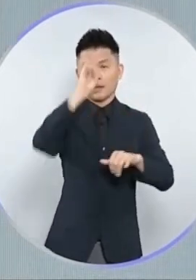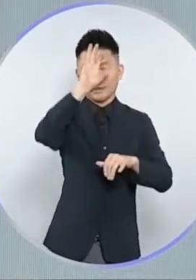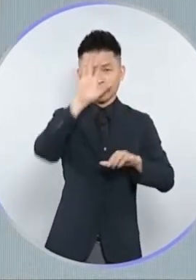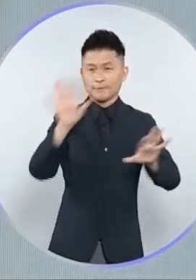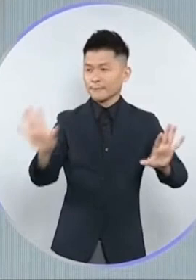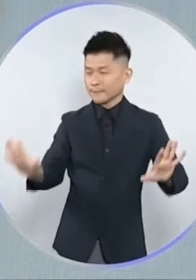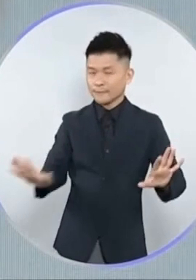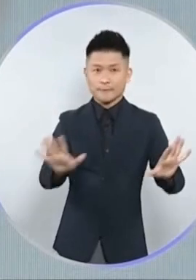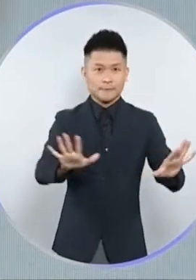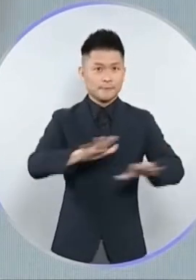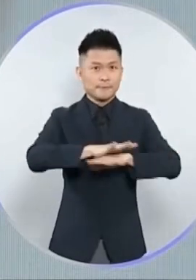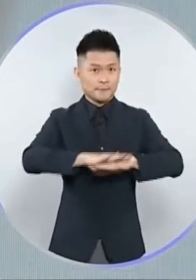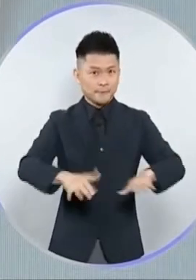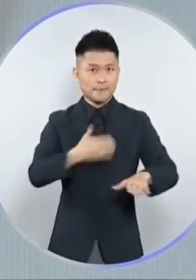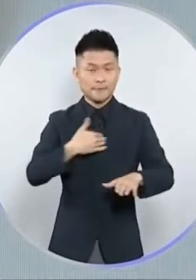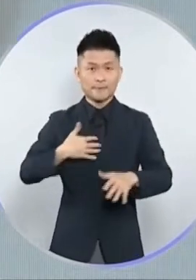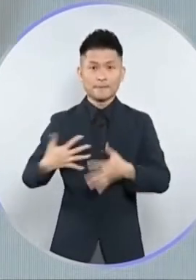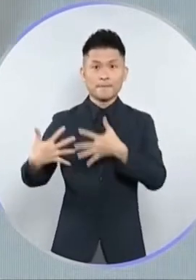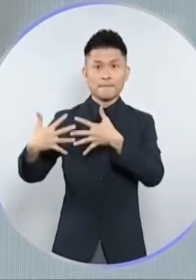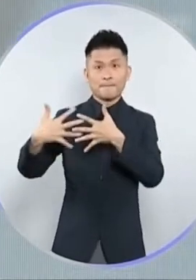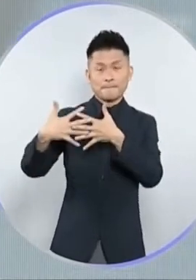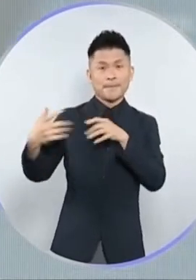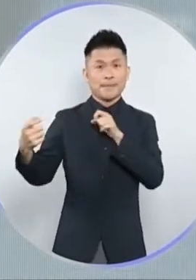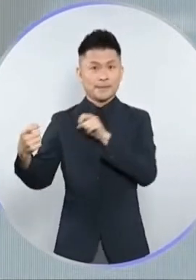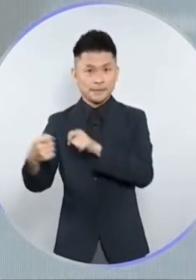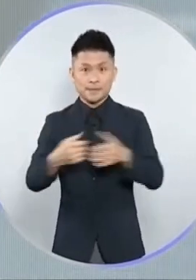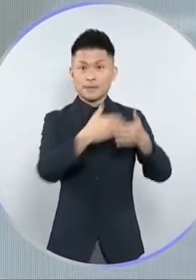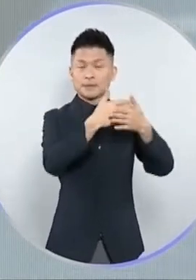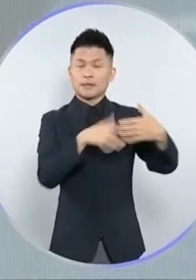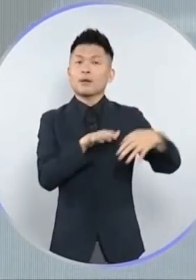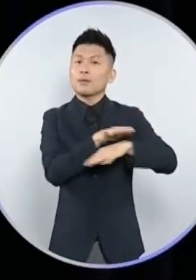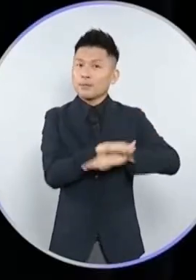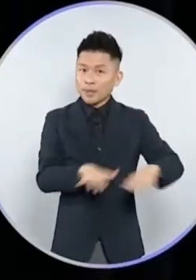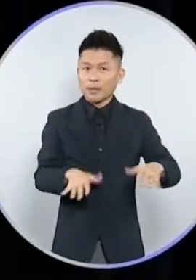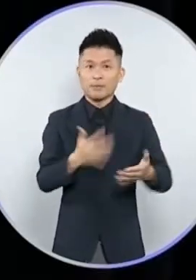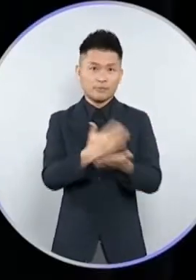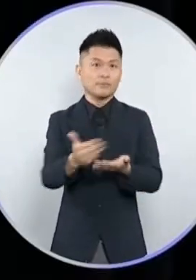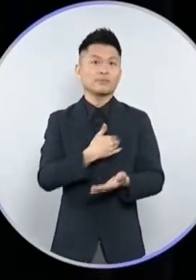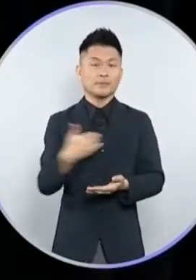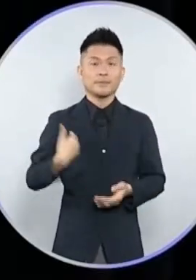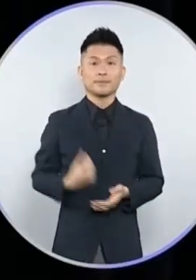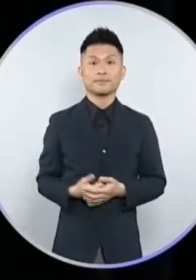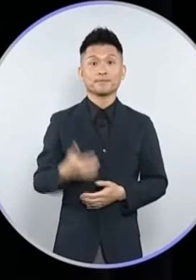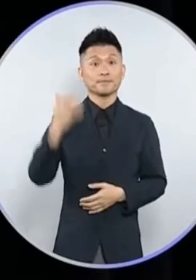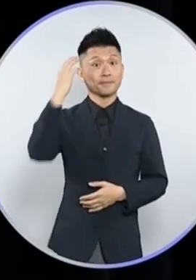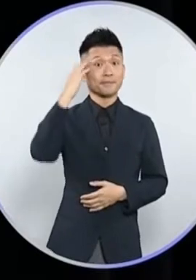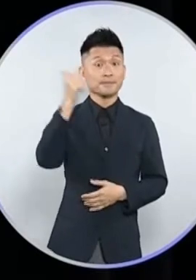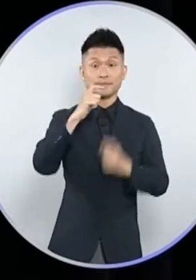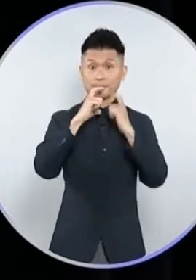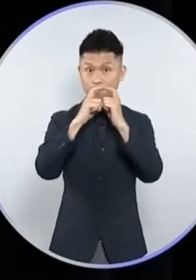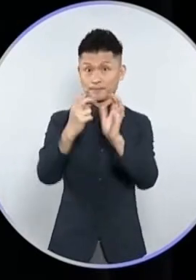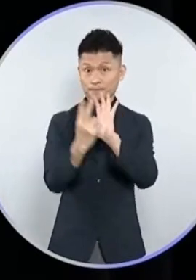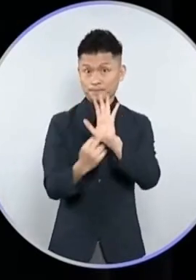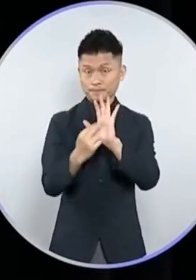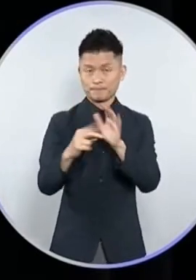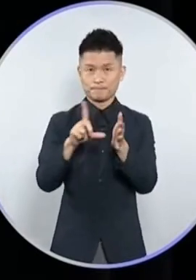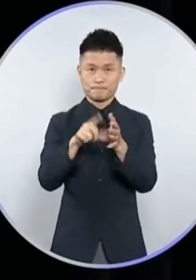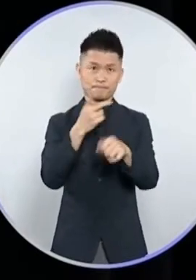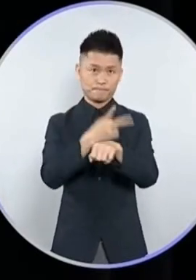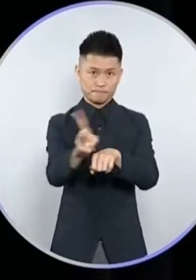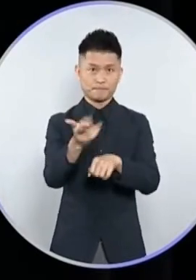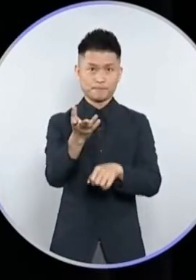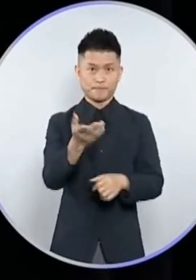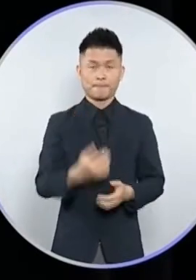局势，让亲美和中，叫我的解决事情。 请柯文哲先生回答，时间两分